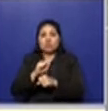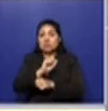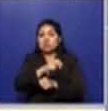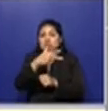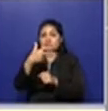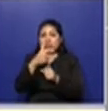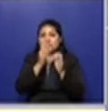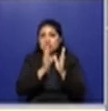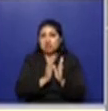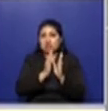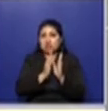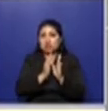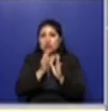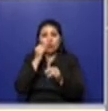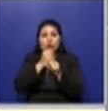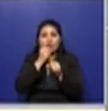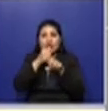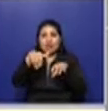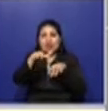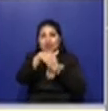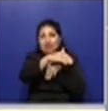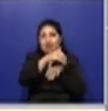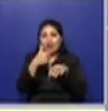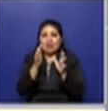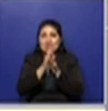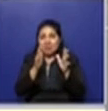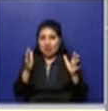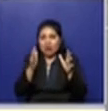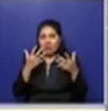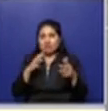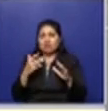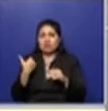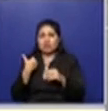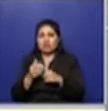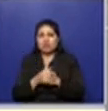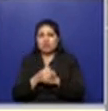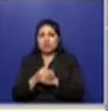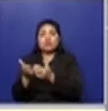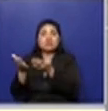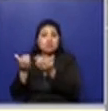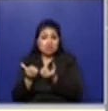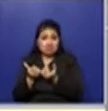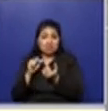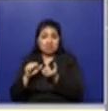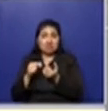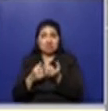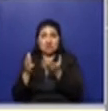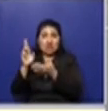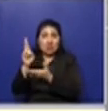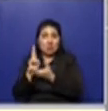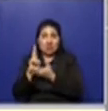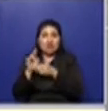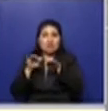มีผู้ผลิตภายนอกจำนวนมากนะครับไปรับหรือสนับสนุนผู้มอบรางวัลที่ไม่ได้มาตรฐาน